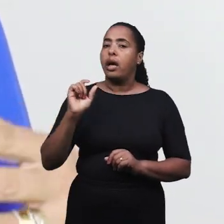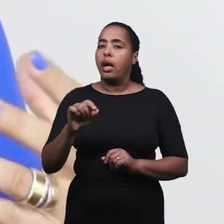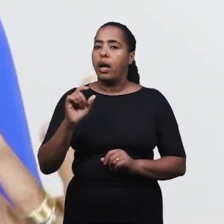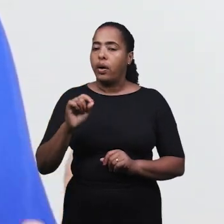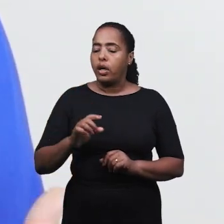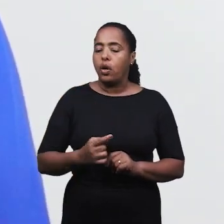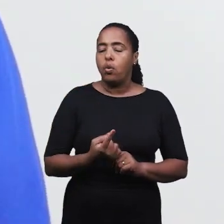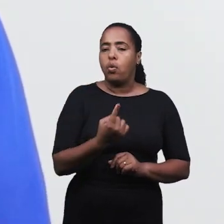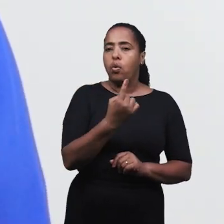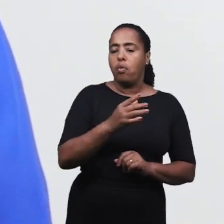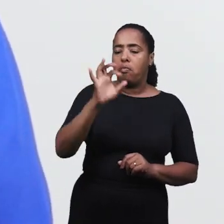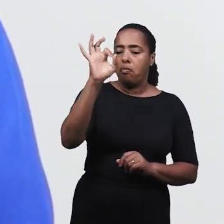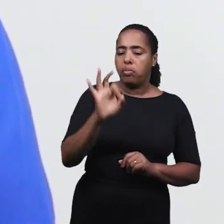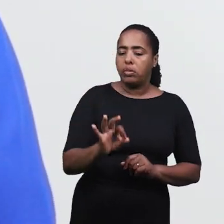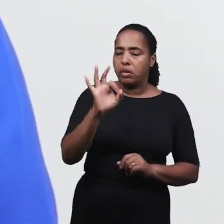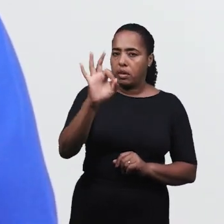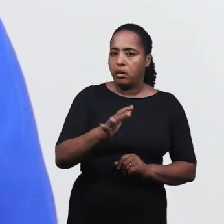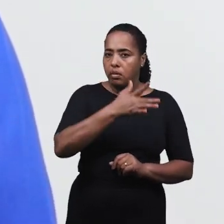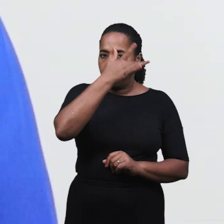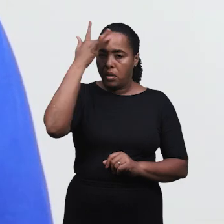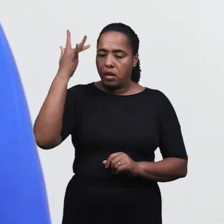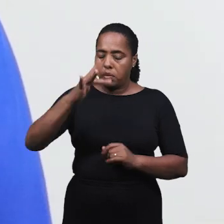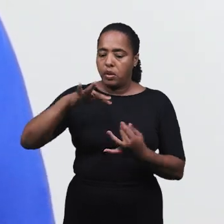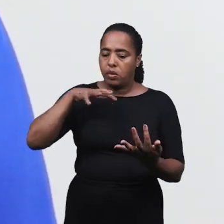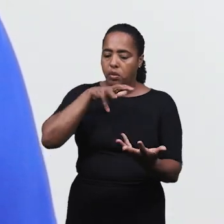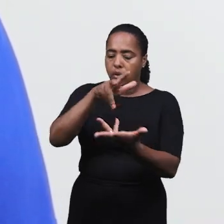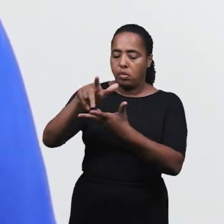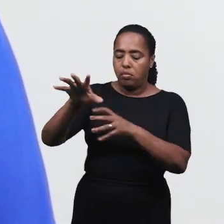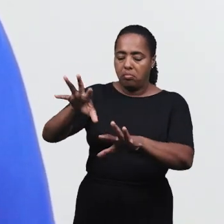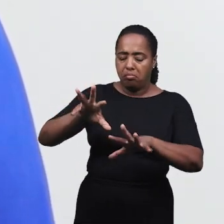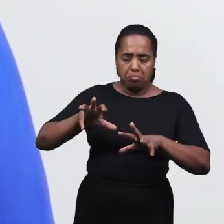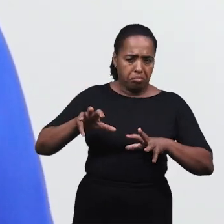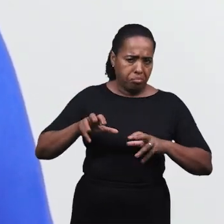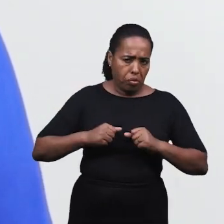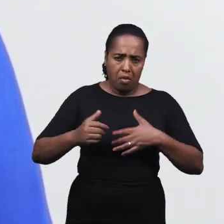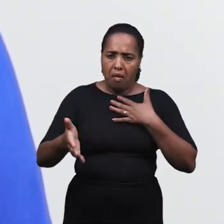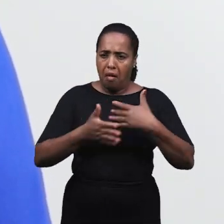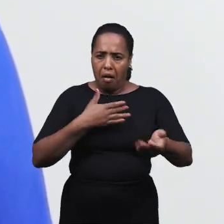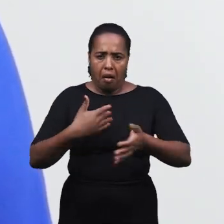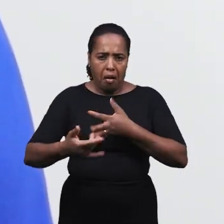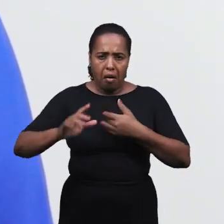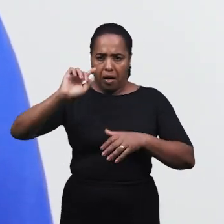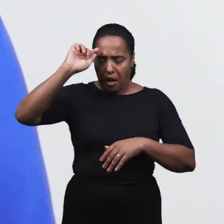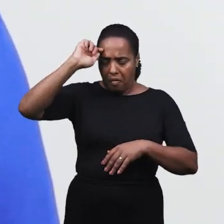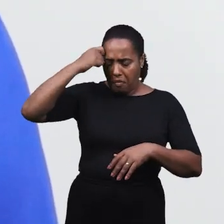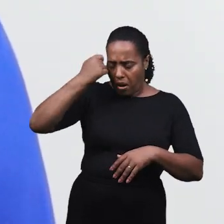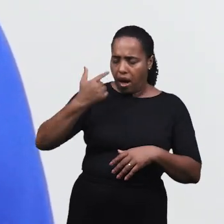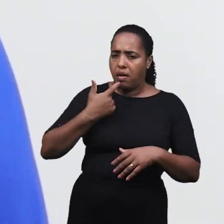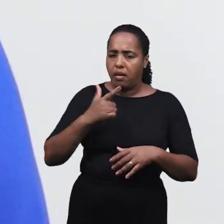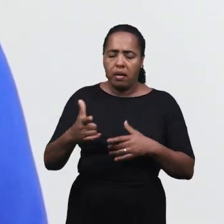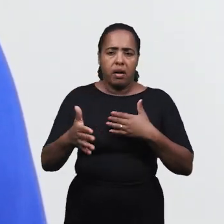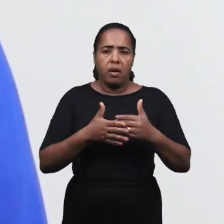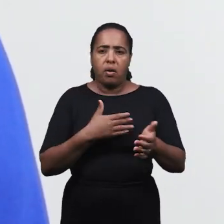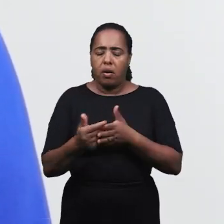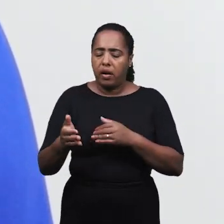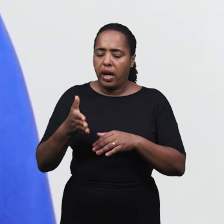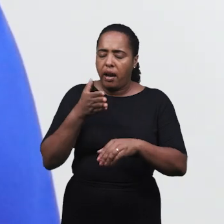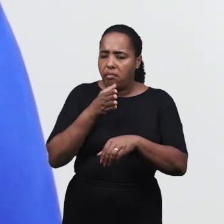intellectuelles et qu'elles touchent 1% de la population mondiale, indépendamment de la race?